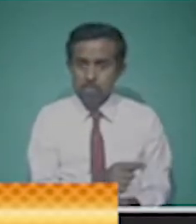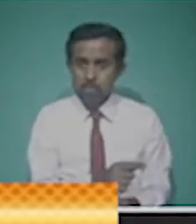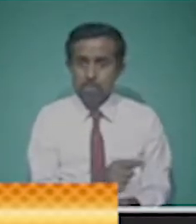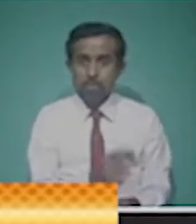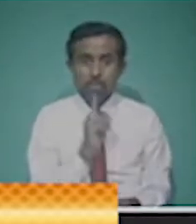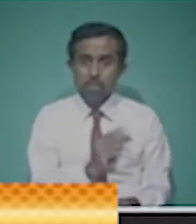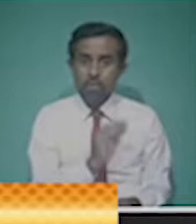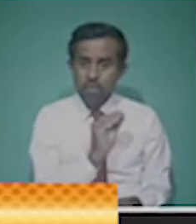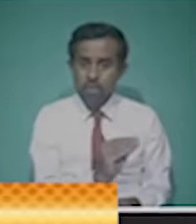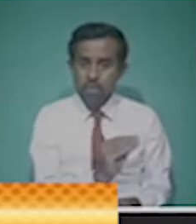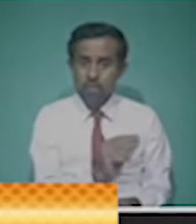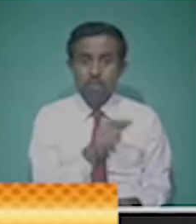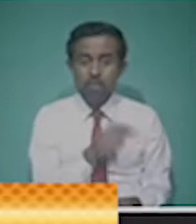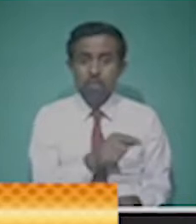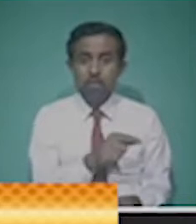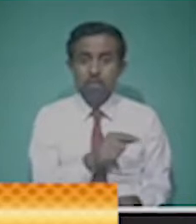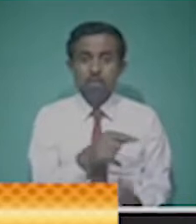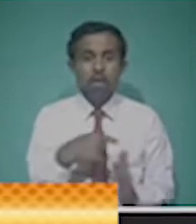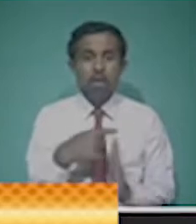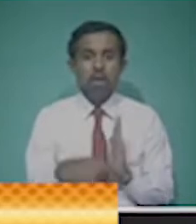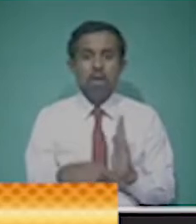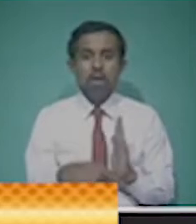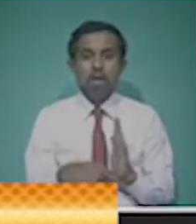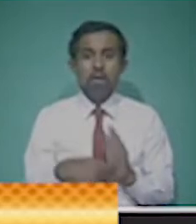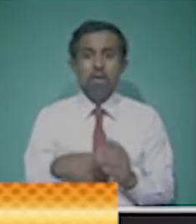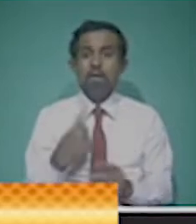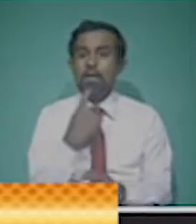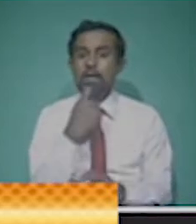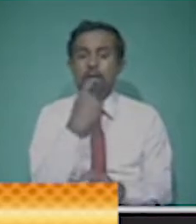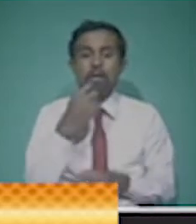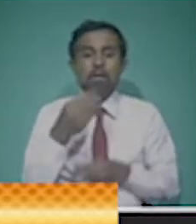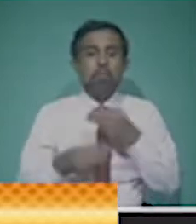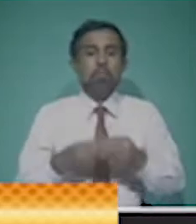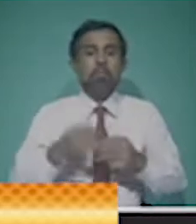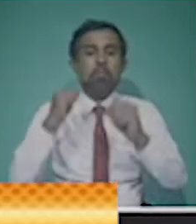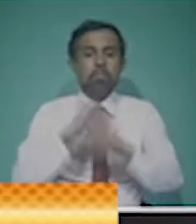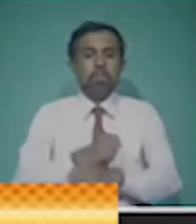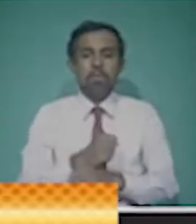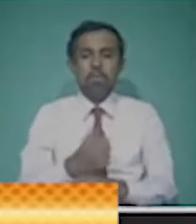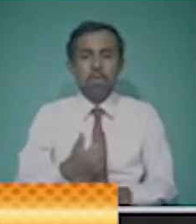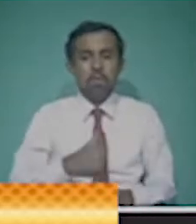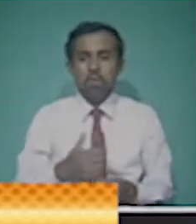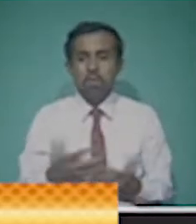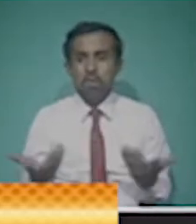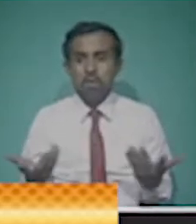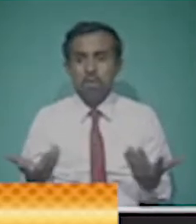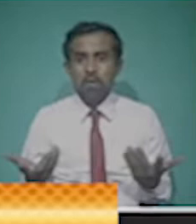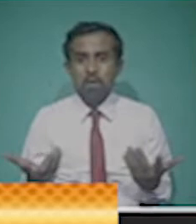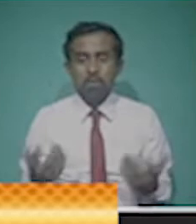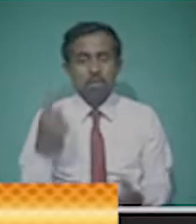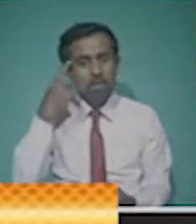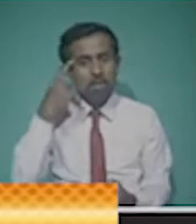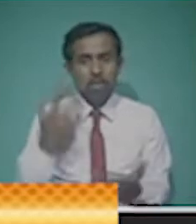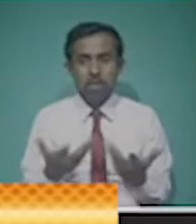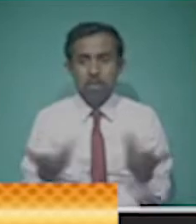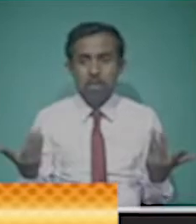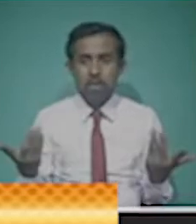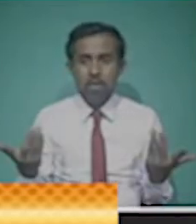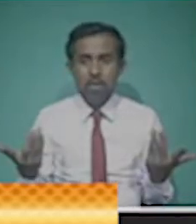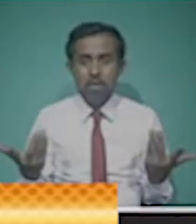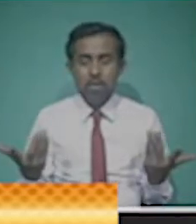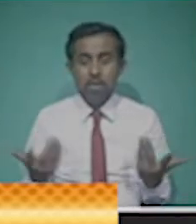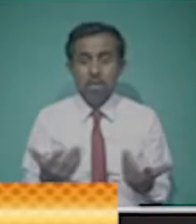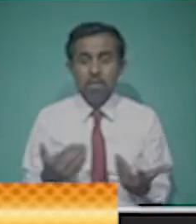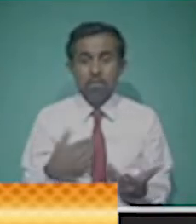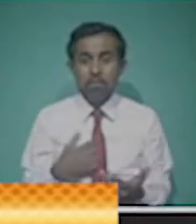dunia enam. Itu na apitnya mereka te tea export ni kah, kerana betai. Itu nanti anda kembali dengan api. Api ema itu nanti mesti nampai. Namun api itu nanti thalikaran